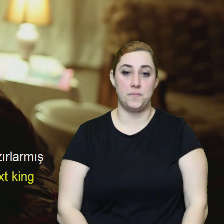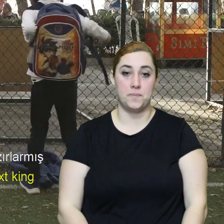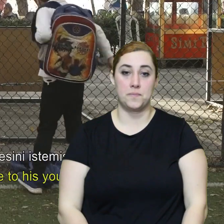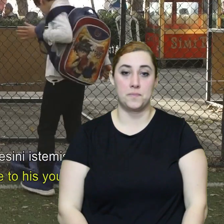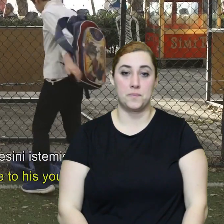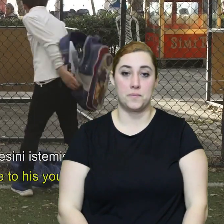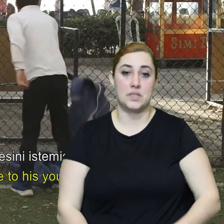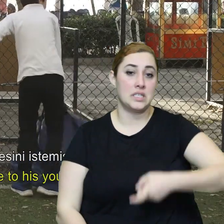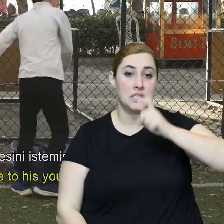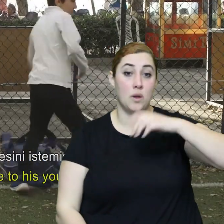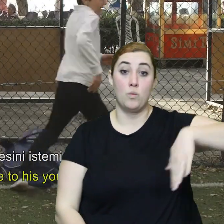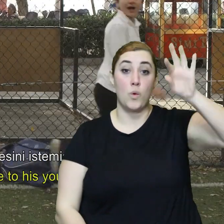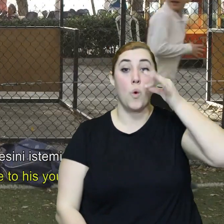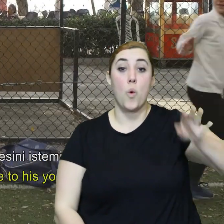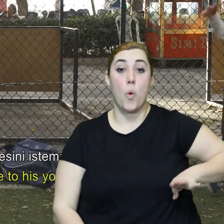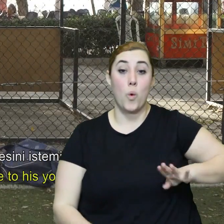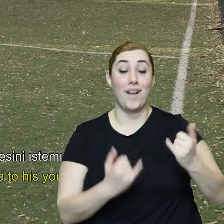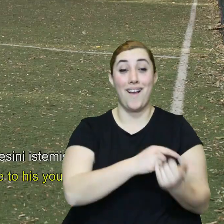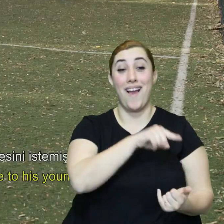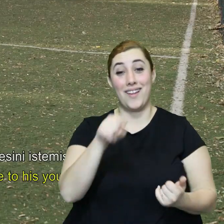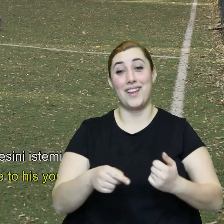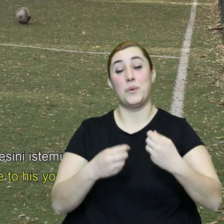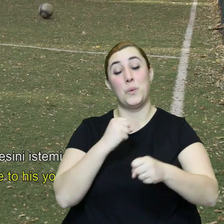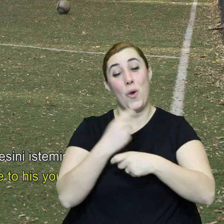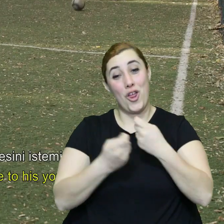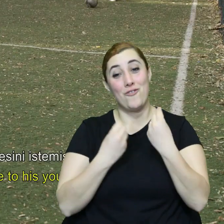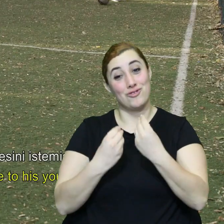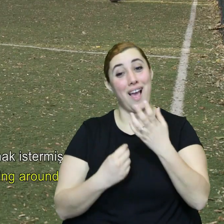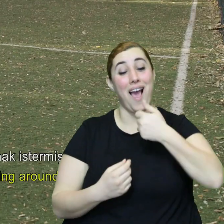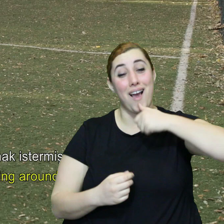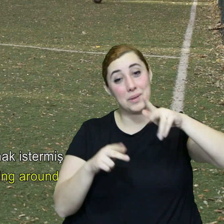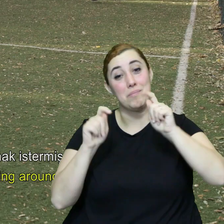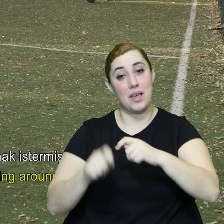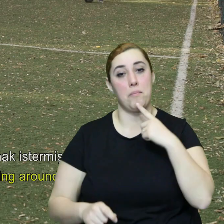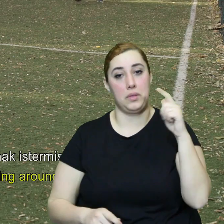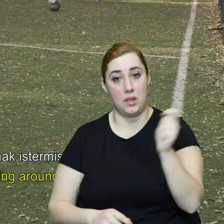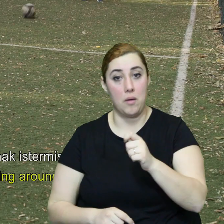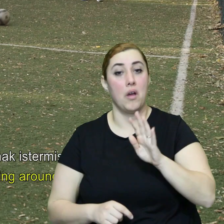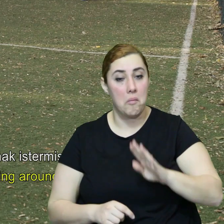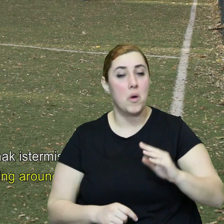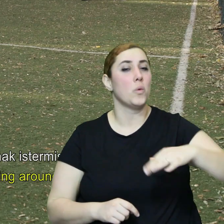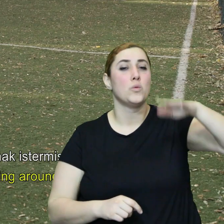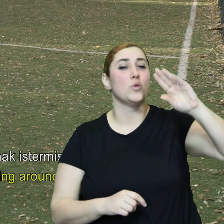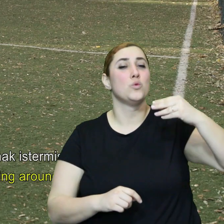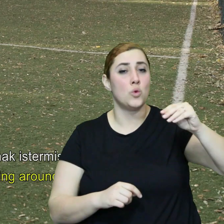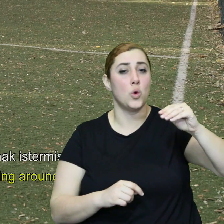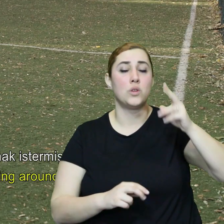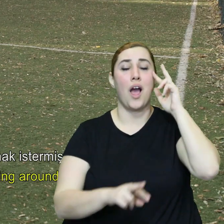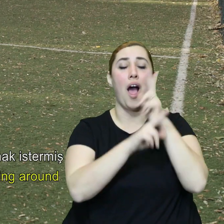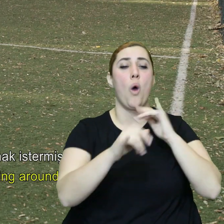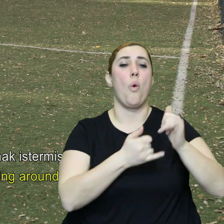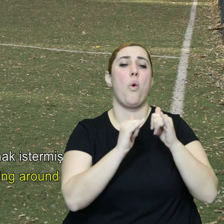hazırlarmış. Kral büyük oğlundan kardeşine abilik gitmesini istemiş. O ise tüm günü hayal kurup oyunlar